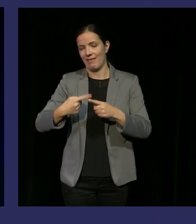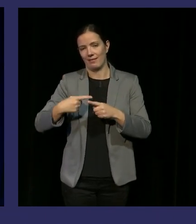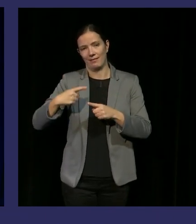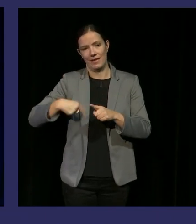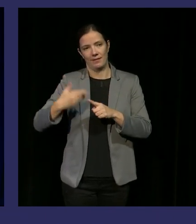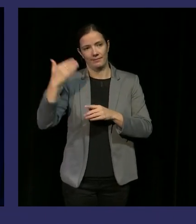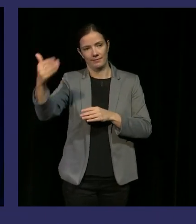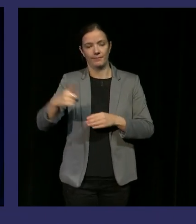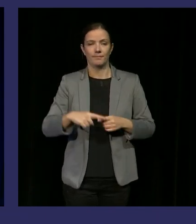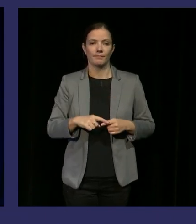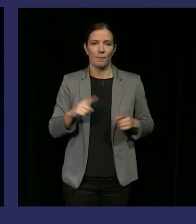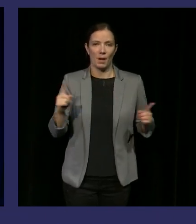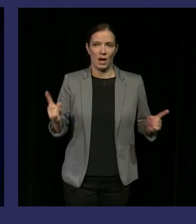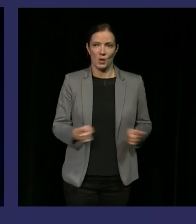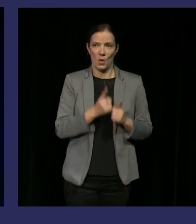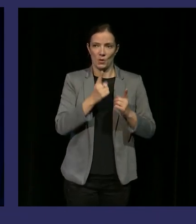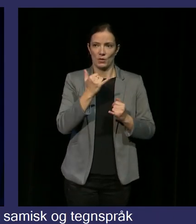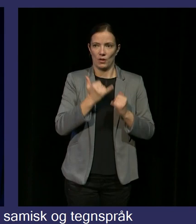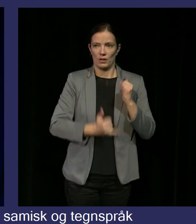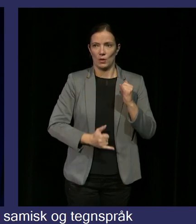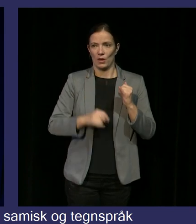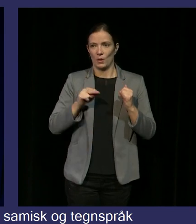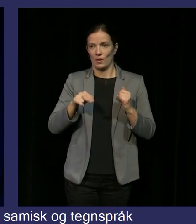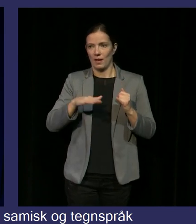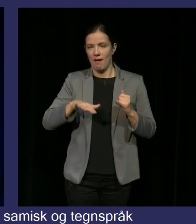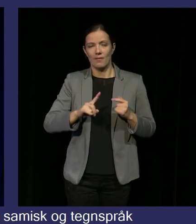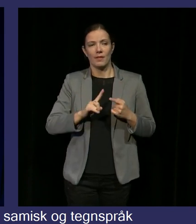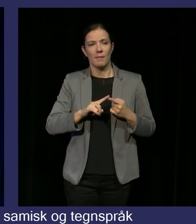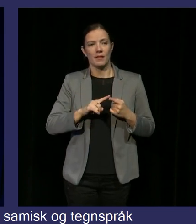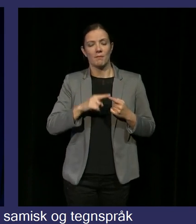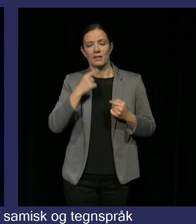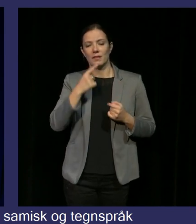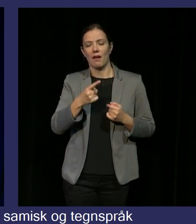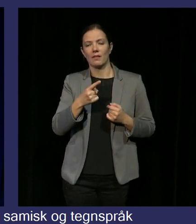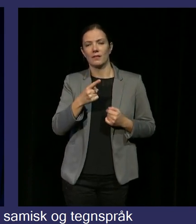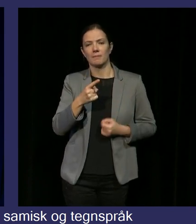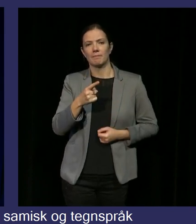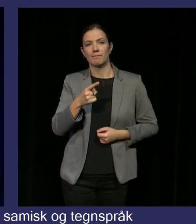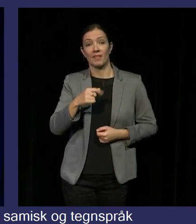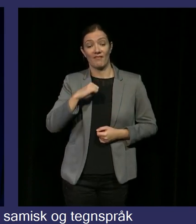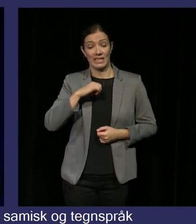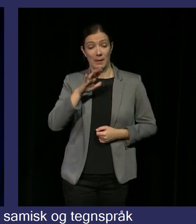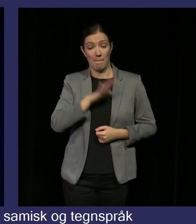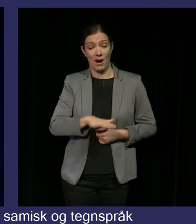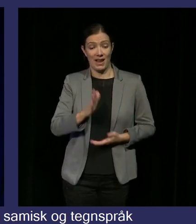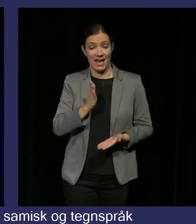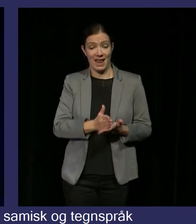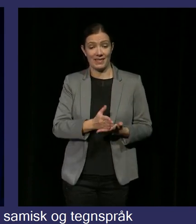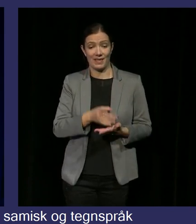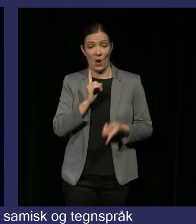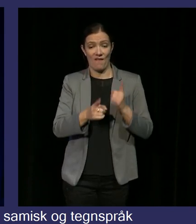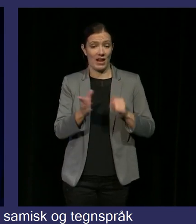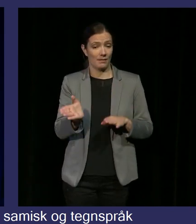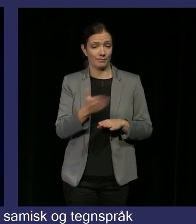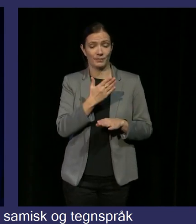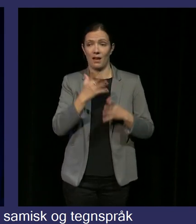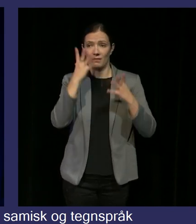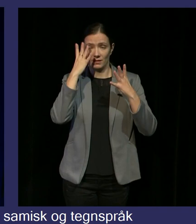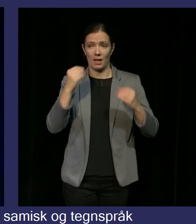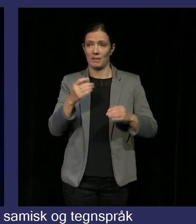dette, Melby, og så skal du få avslutte, Nådeland. Det blir påpekt her at hvis barn skal ha rett til å velge bort